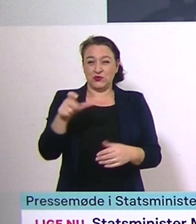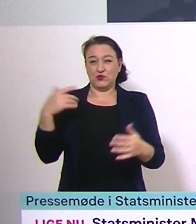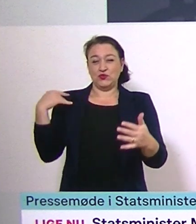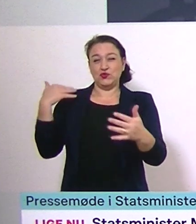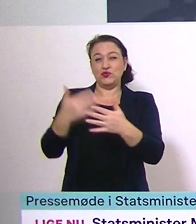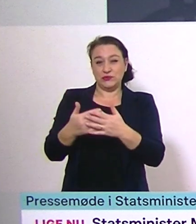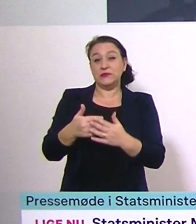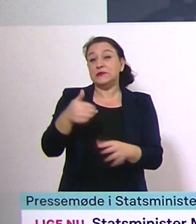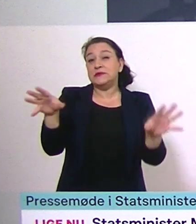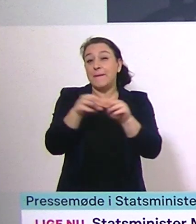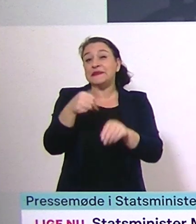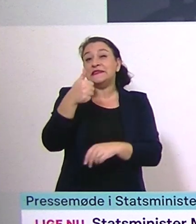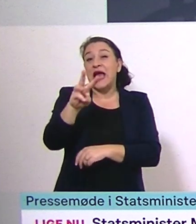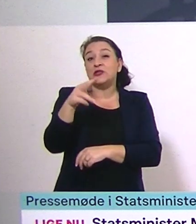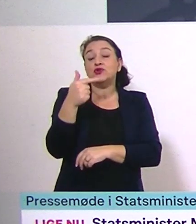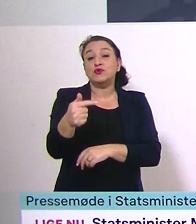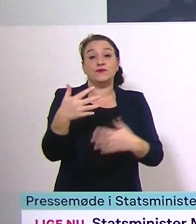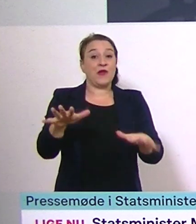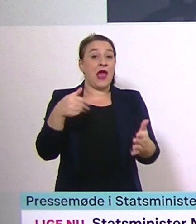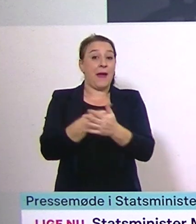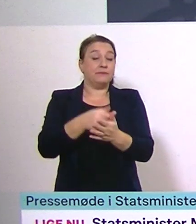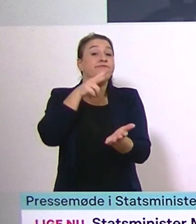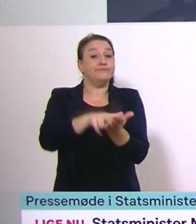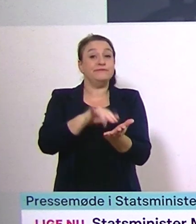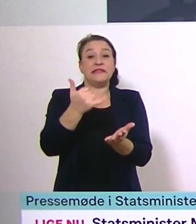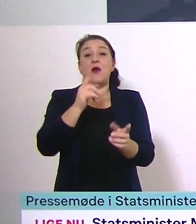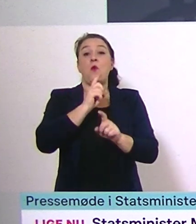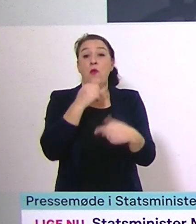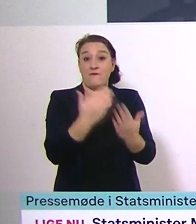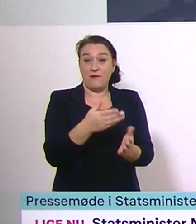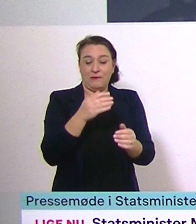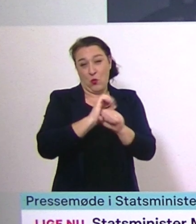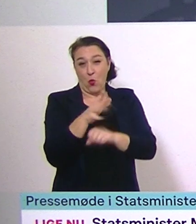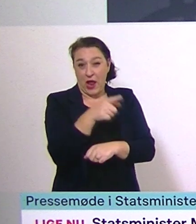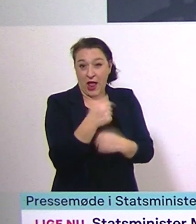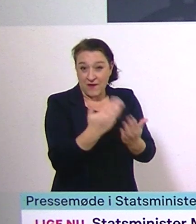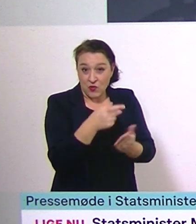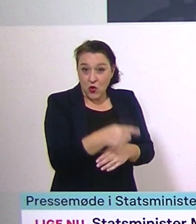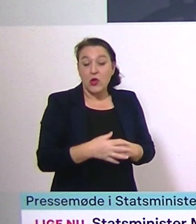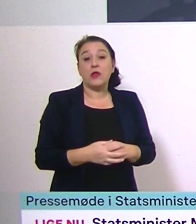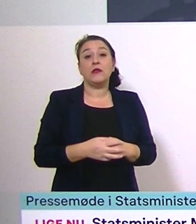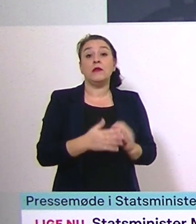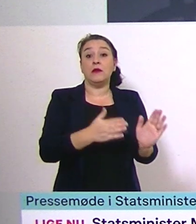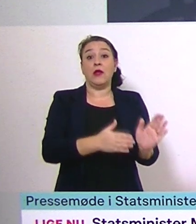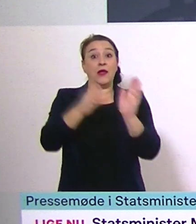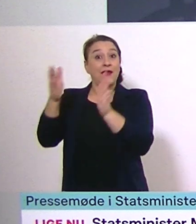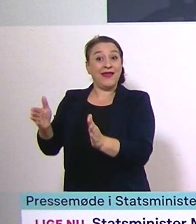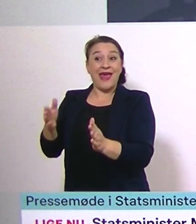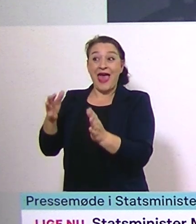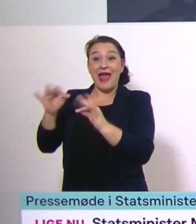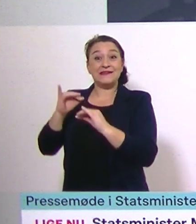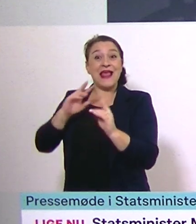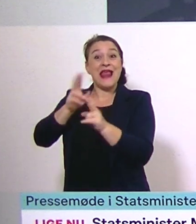bekræftet smittet med corona i Danmark. Samtidig er antallet af indlagte steder med 22 procent.